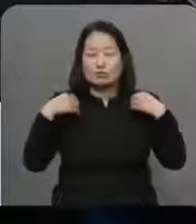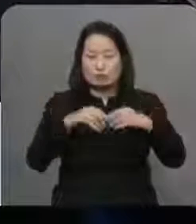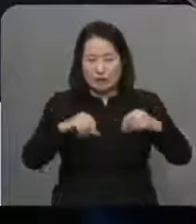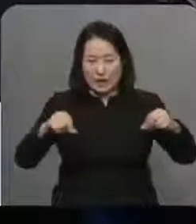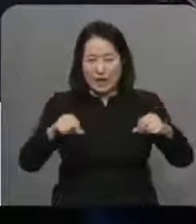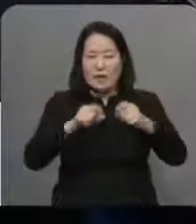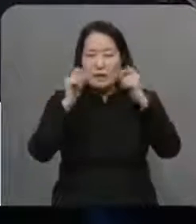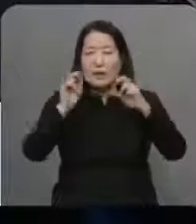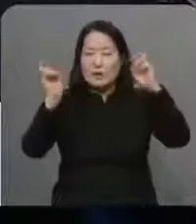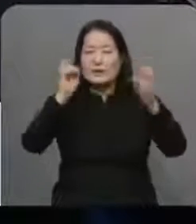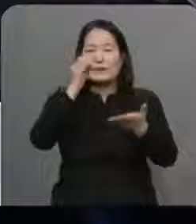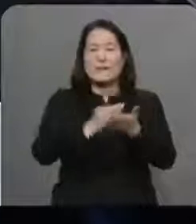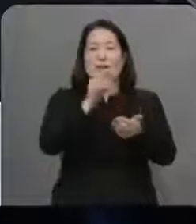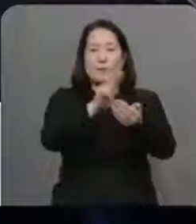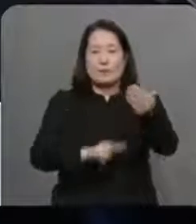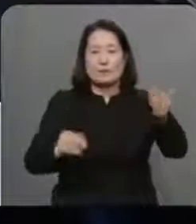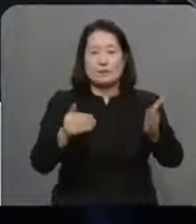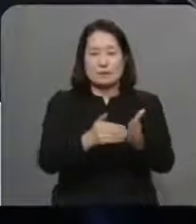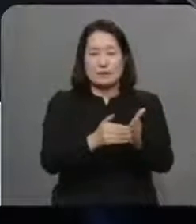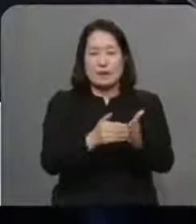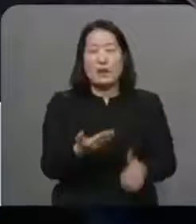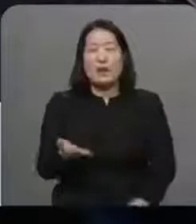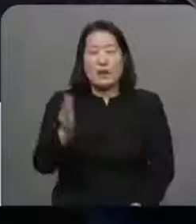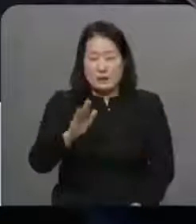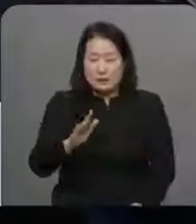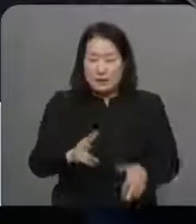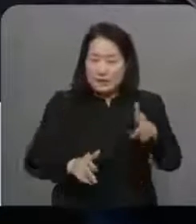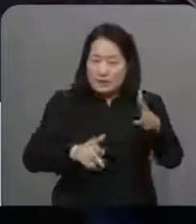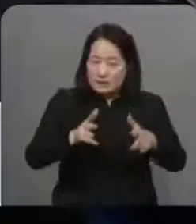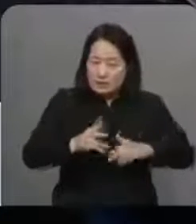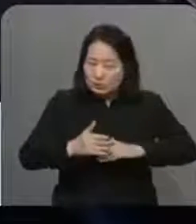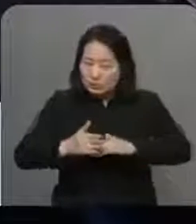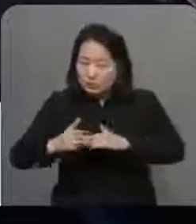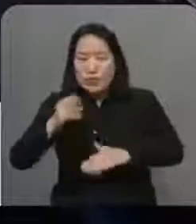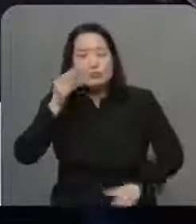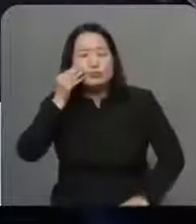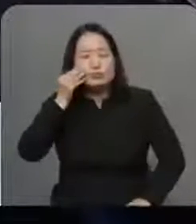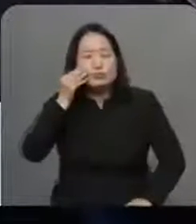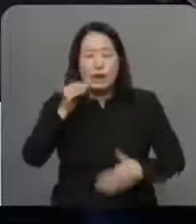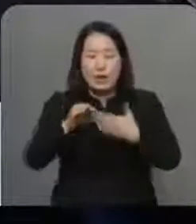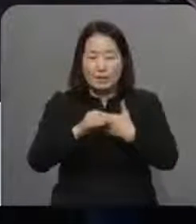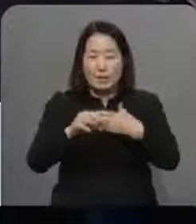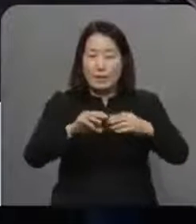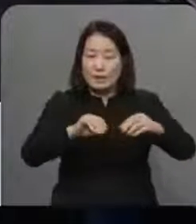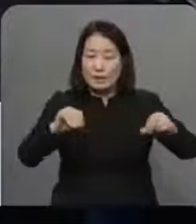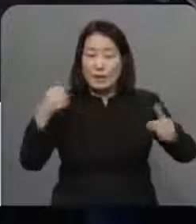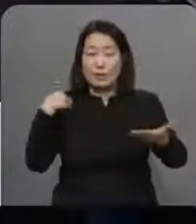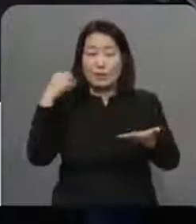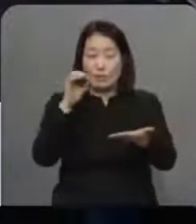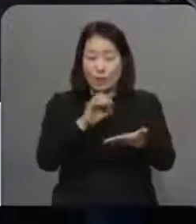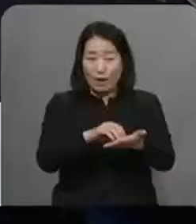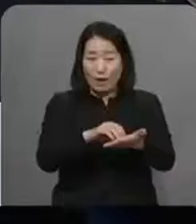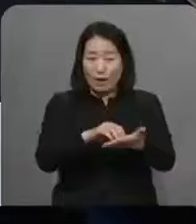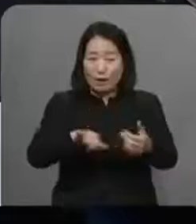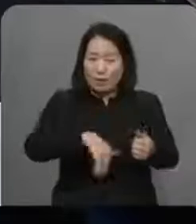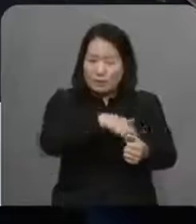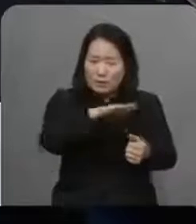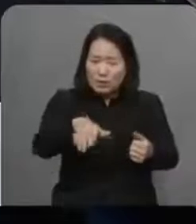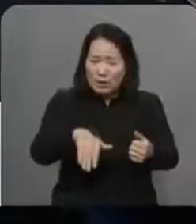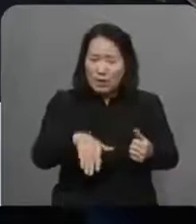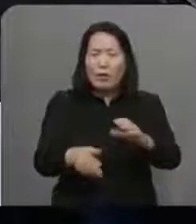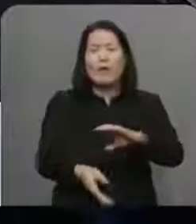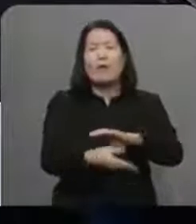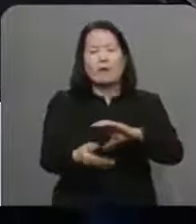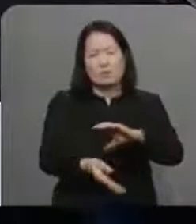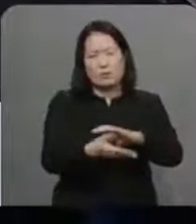헐값에 넘겨졌습니다 하지만 사업을 제대로 이행하지 않을 경우 땅을 되돌려 받는 판매 조치가 허술한